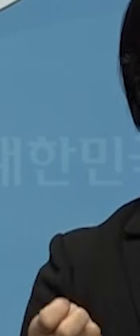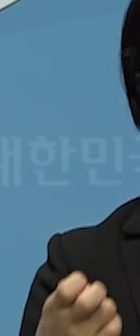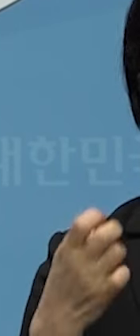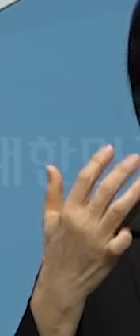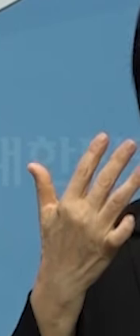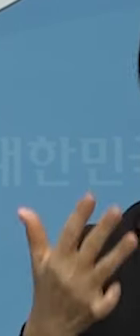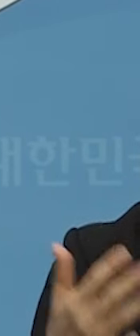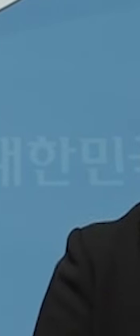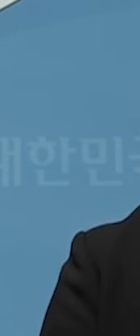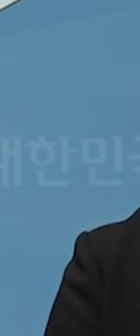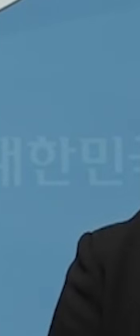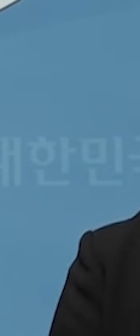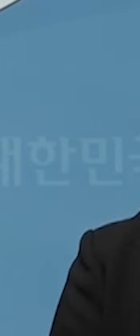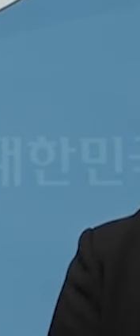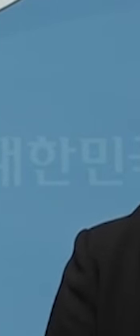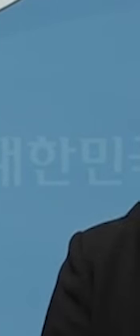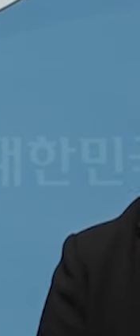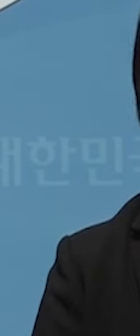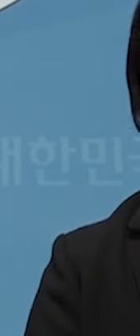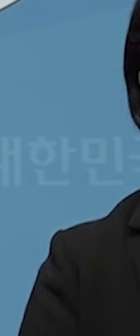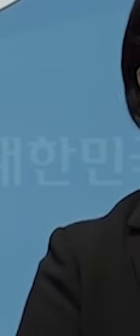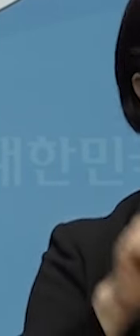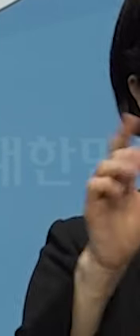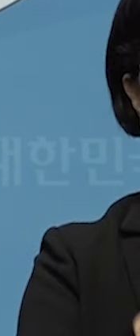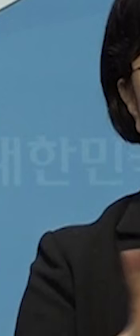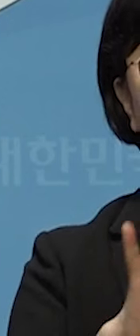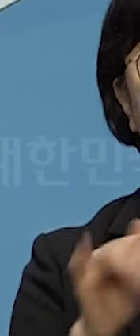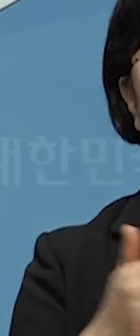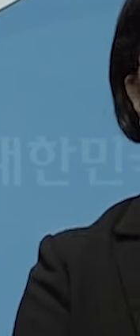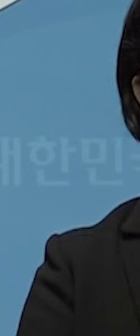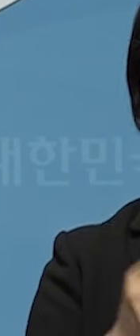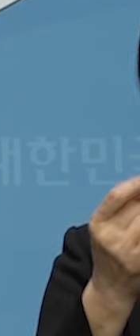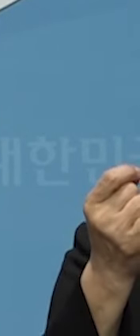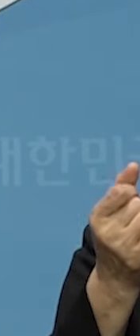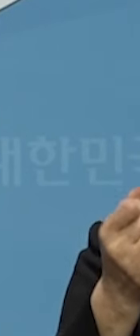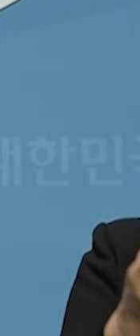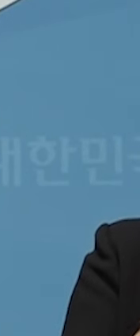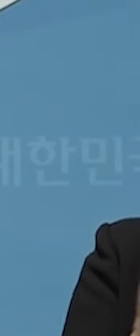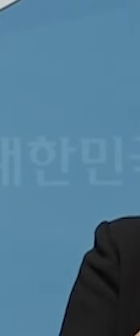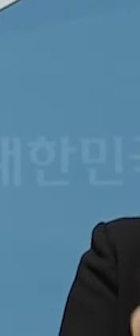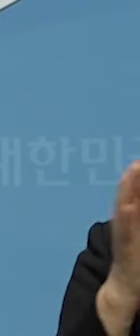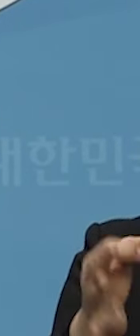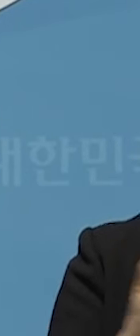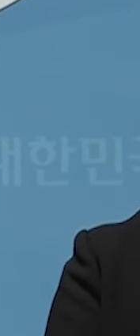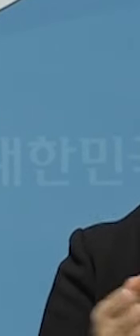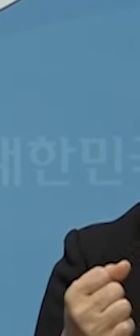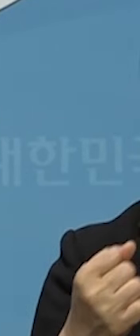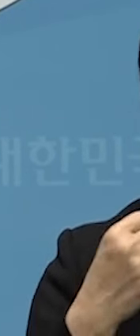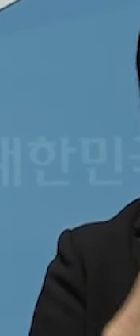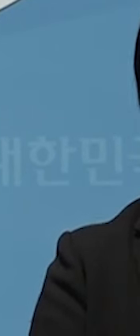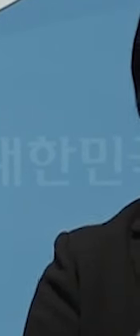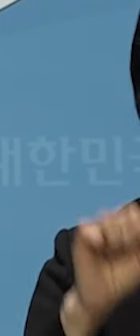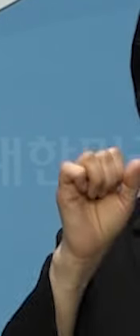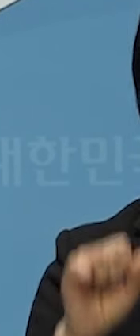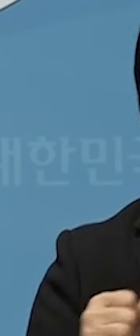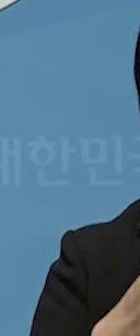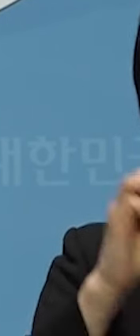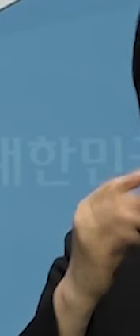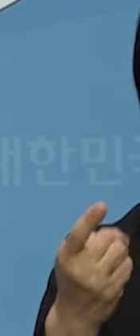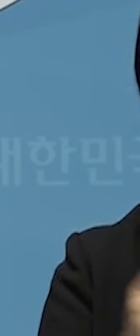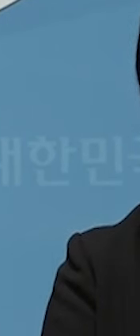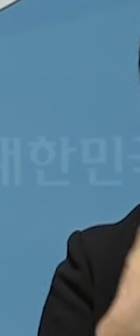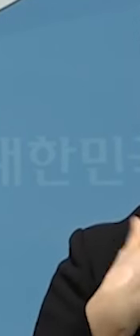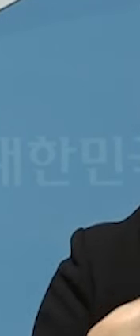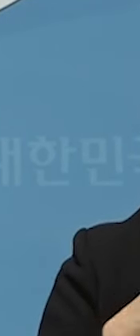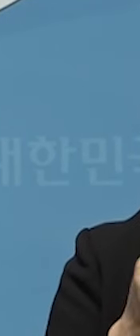4,128원에 불과합니다. 대부분의 이용자들이 소액으로 건전하게 스포츠와 함께 스포츠 토토를